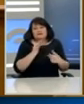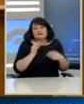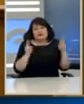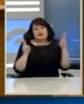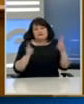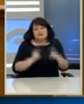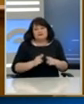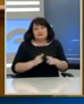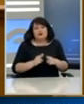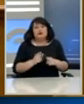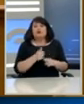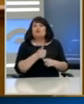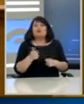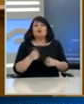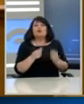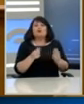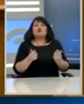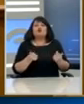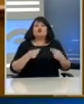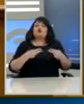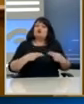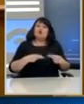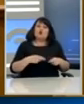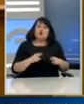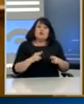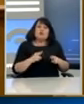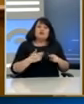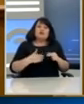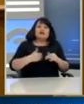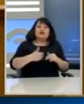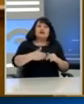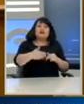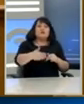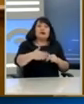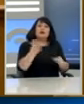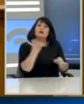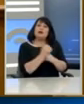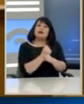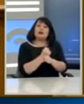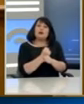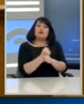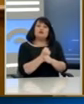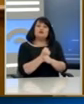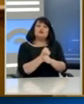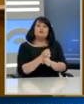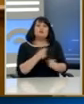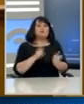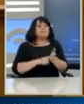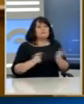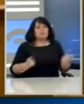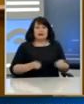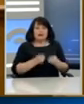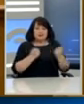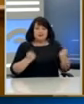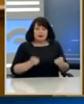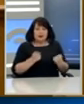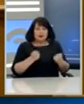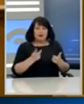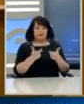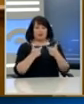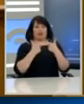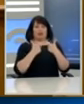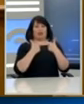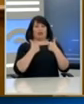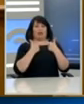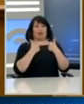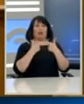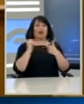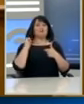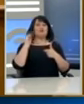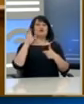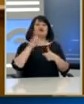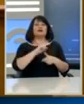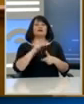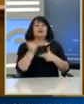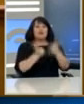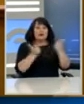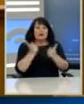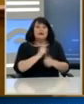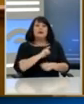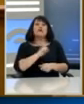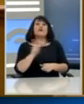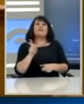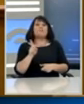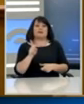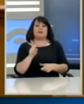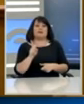να κερδίσουμε ξανά τον έλεγχο του μέλλοντός μας είναι να τερματίσουμε την εξάρτησή μας από τον ξένο θεσμικό δανεισμό,